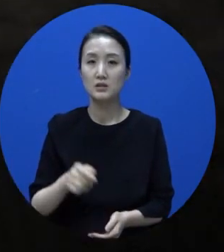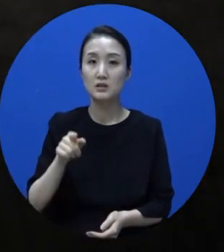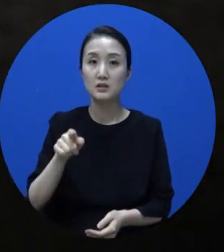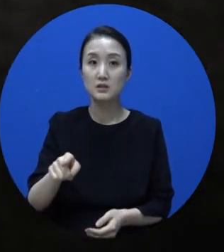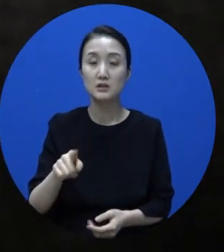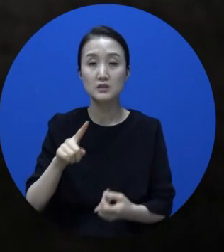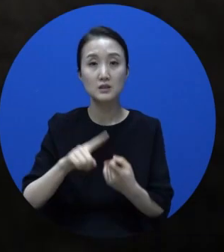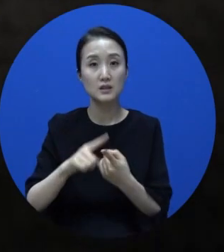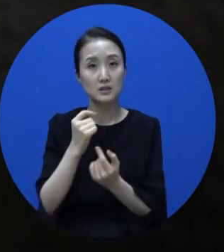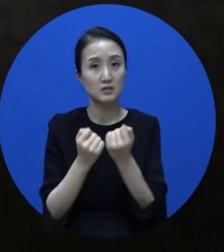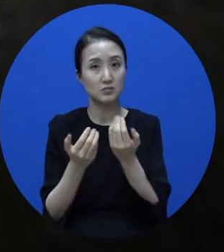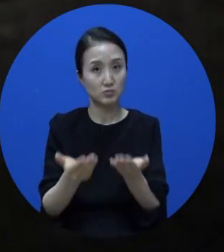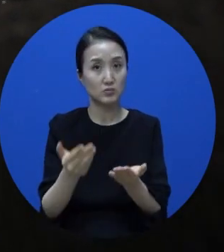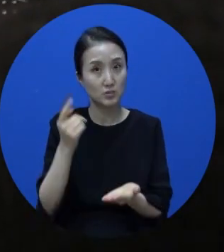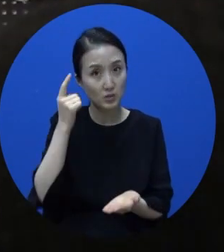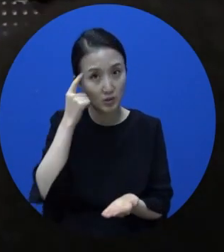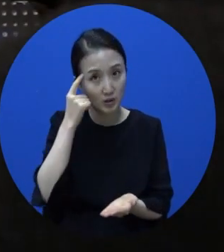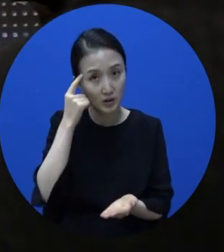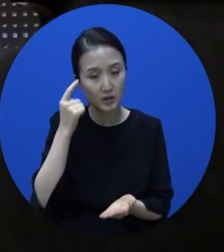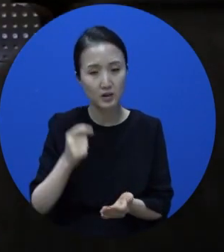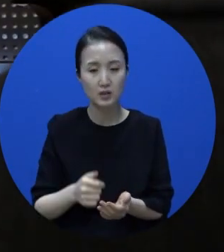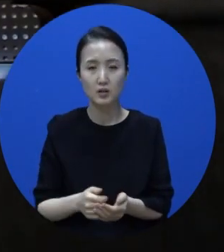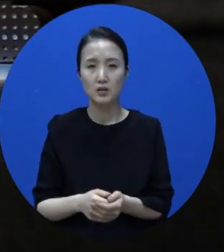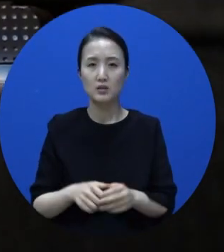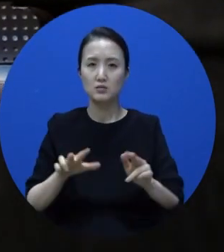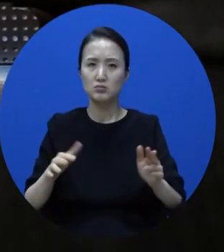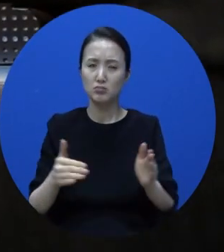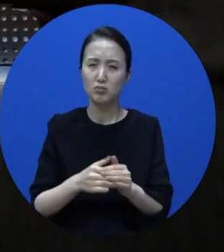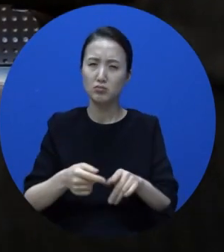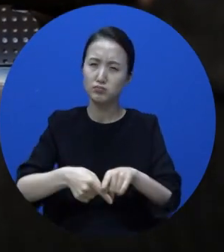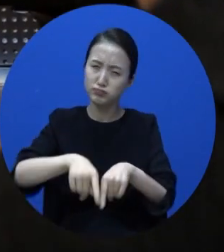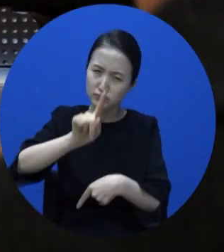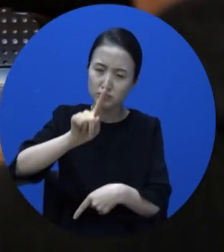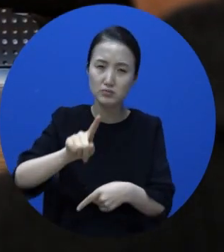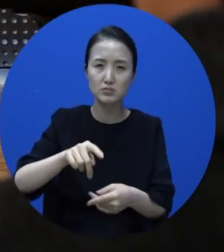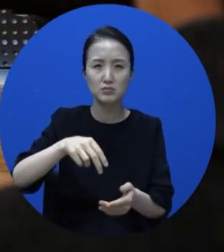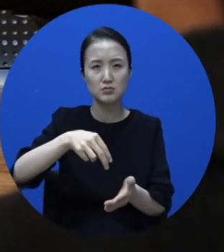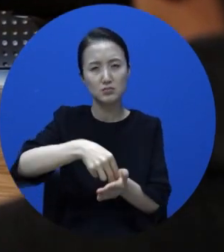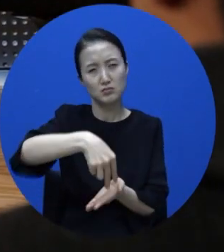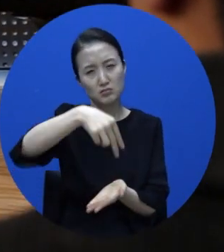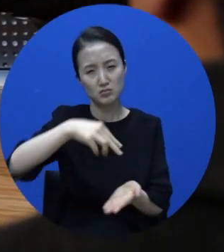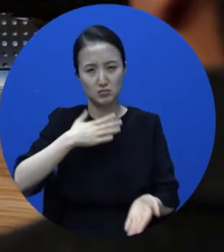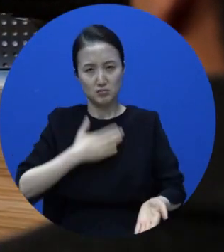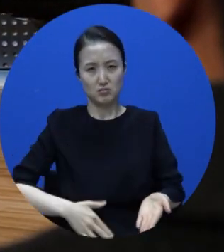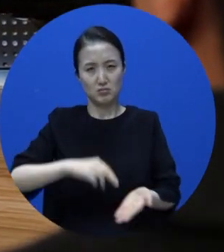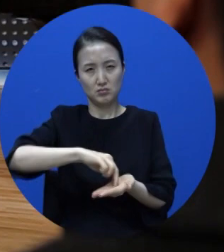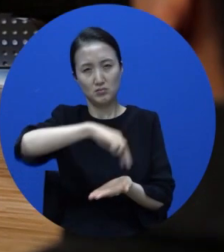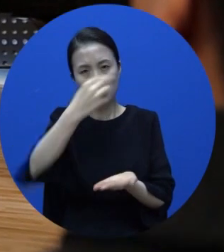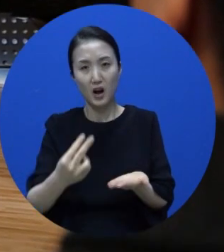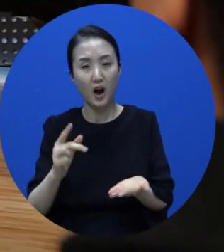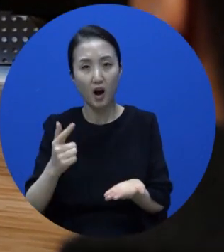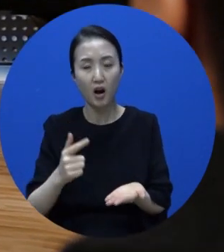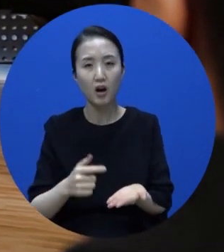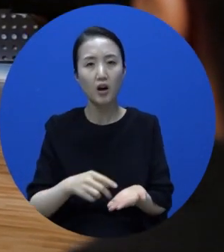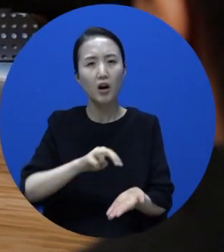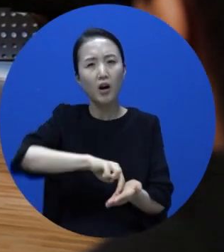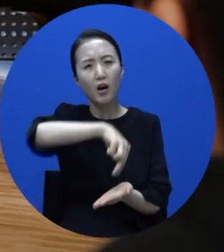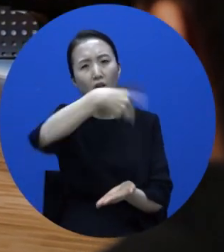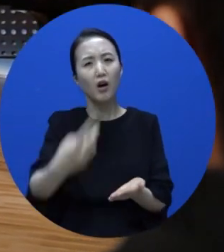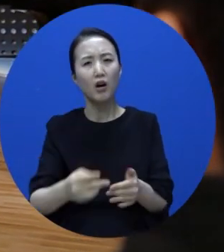우리가 지금 부터 알아봐야 될 것은 왜 이 포스 별의 선수가 혼자 등 비롯되었을 까를 봐야 될